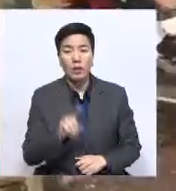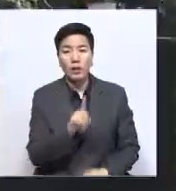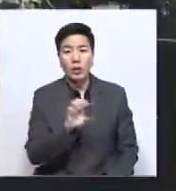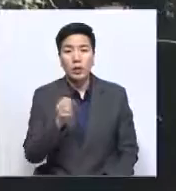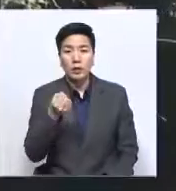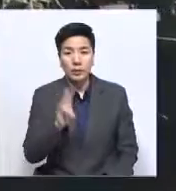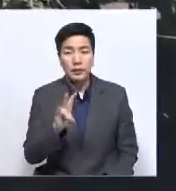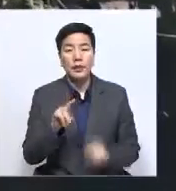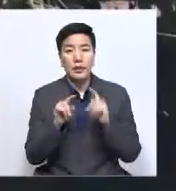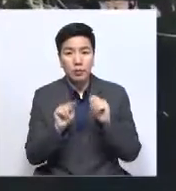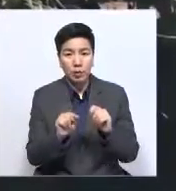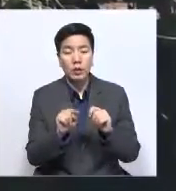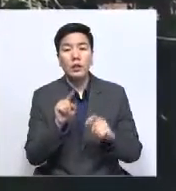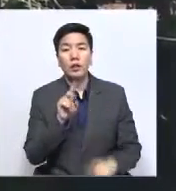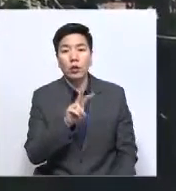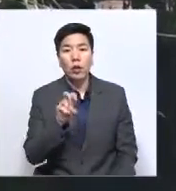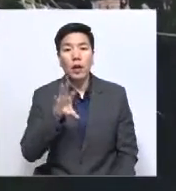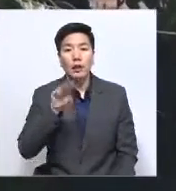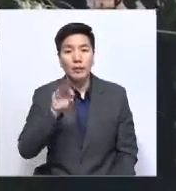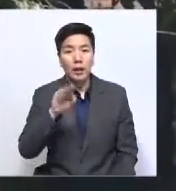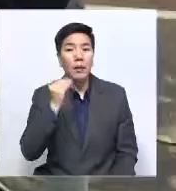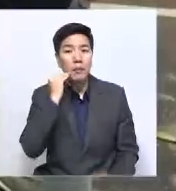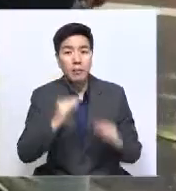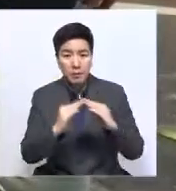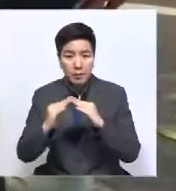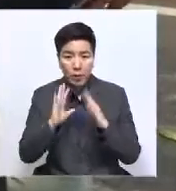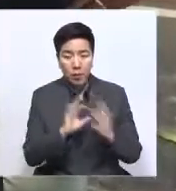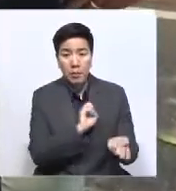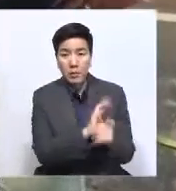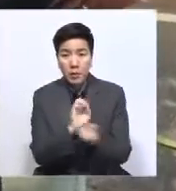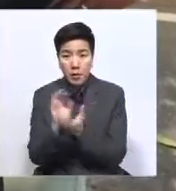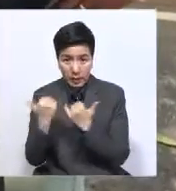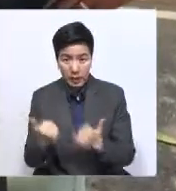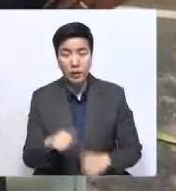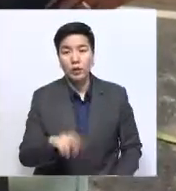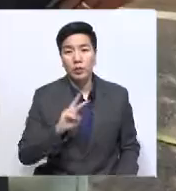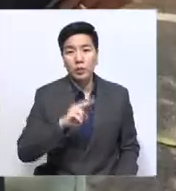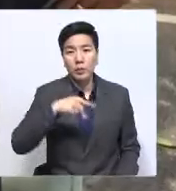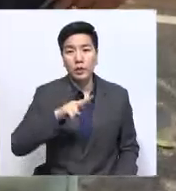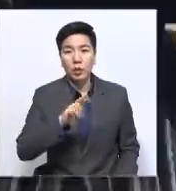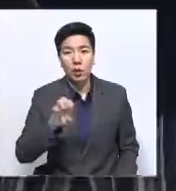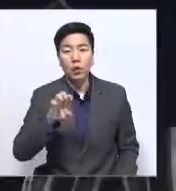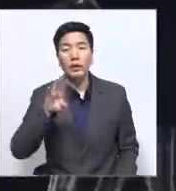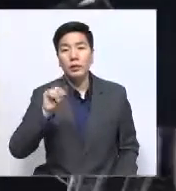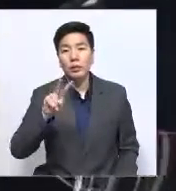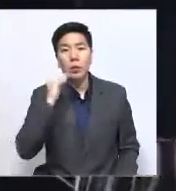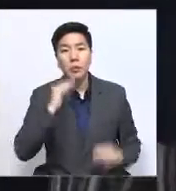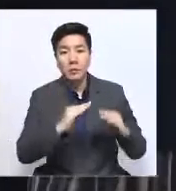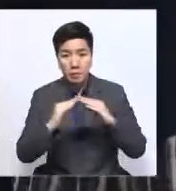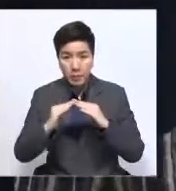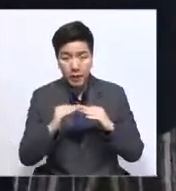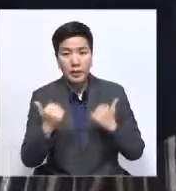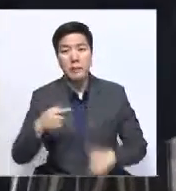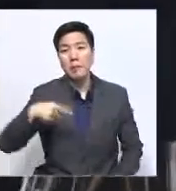117ตำบล259หมู่บ้านค่ะประชาชนได้รับผลกระทบ 2,242 หลังคาเรือน